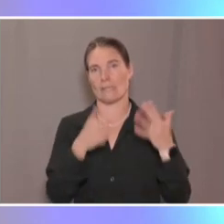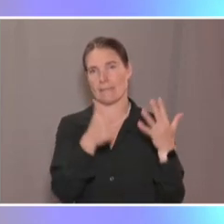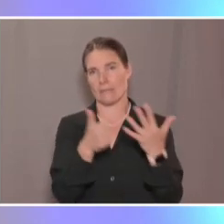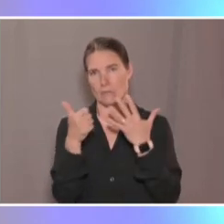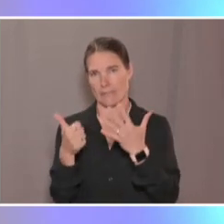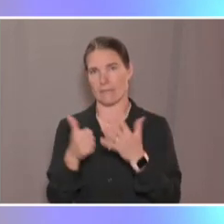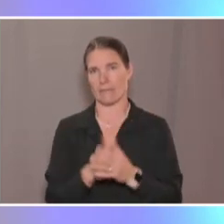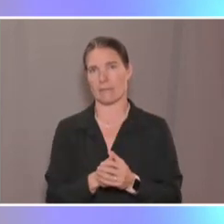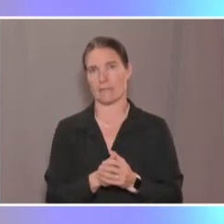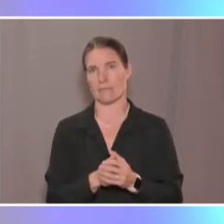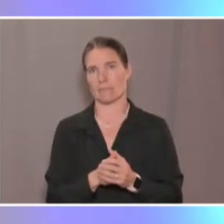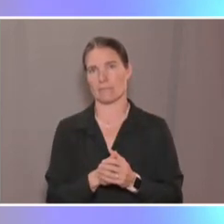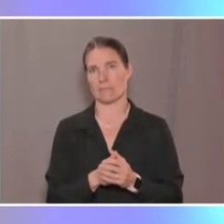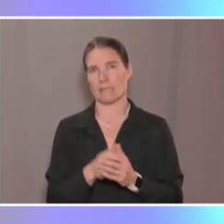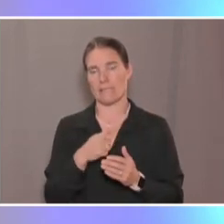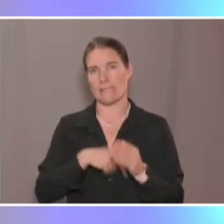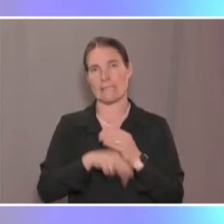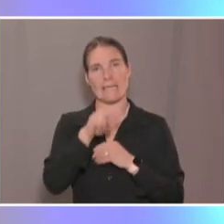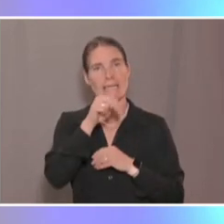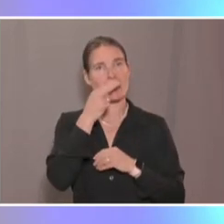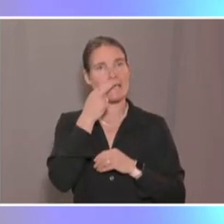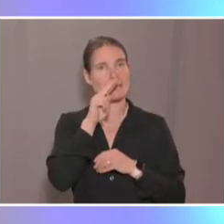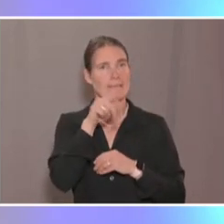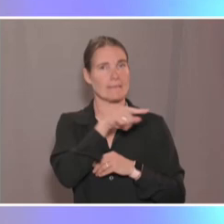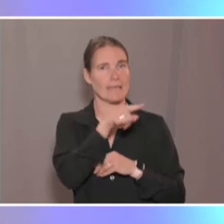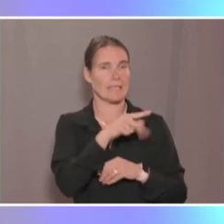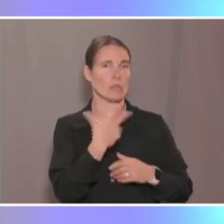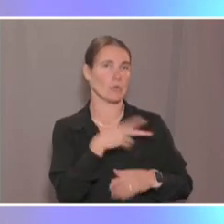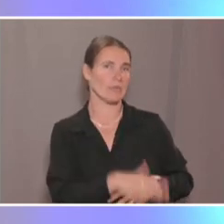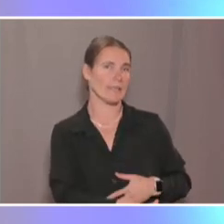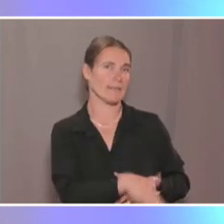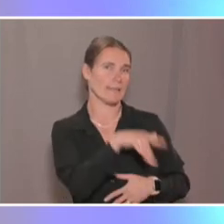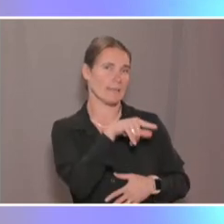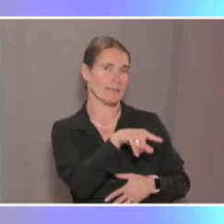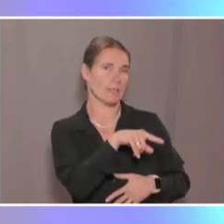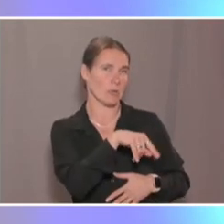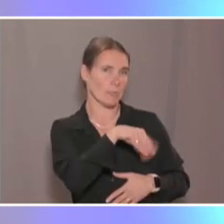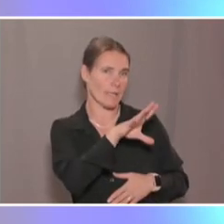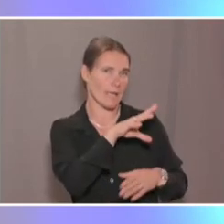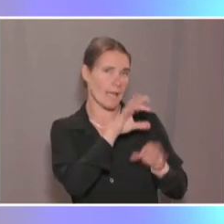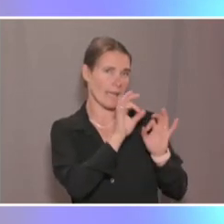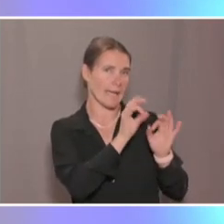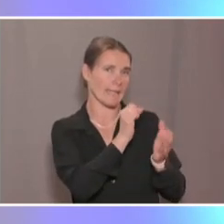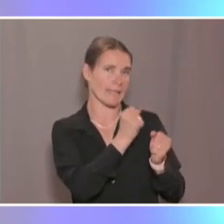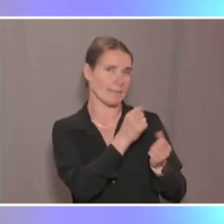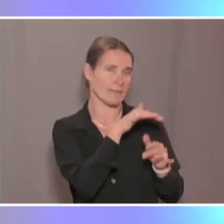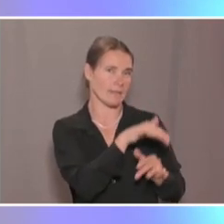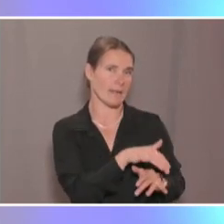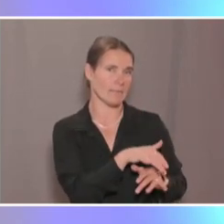1966 stehen die in der NS-Zeit Sozialisierten für die Verjüngung in der Lehrkräfteausbildung. Es ist